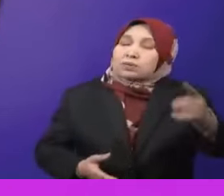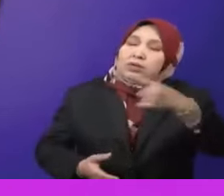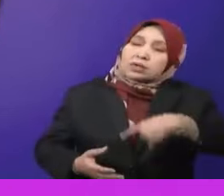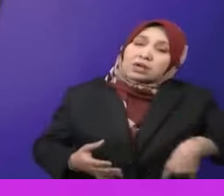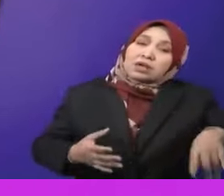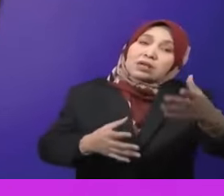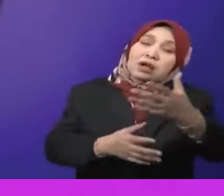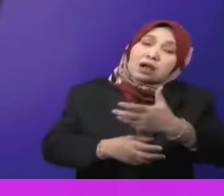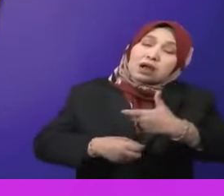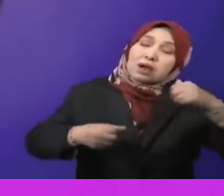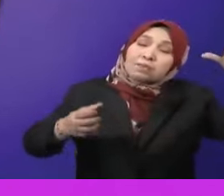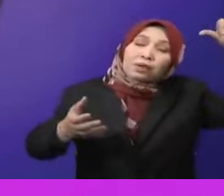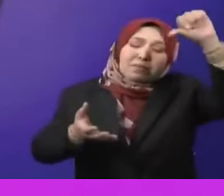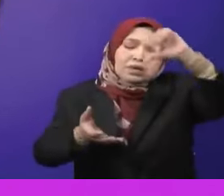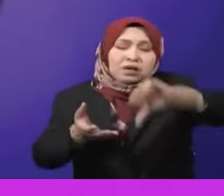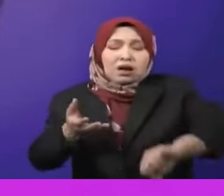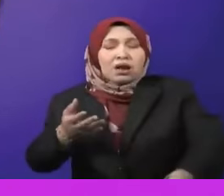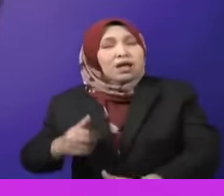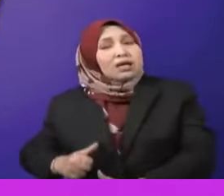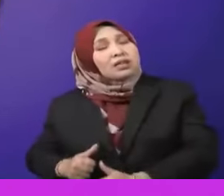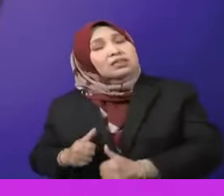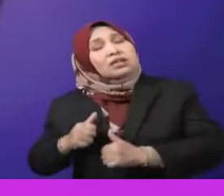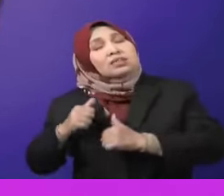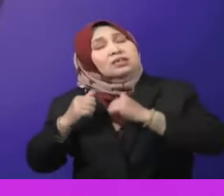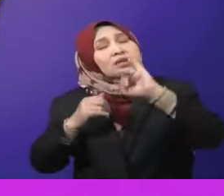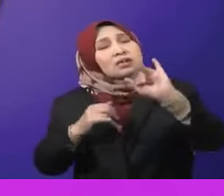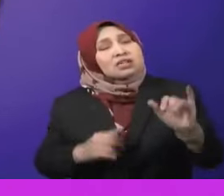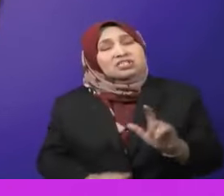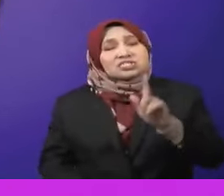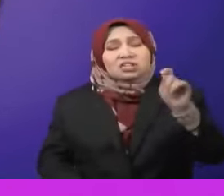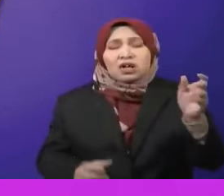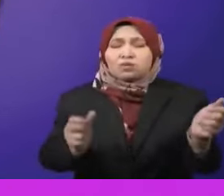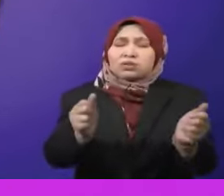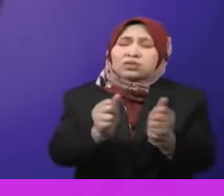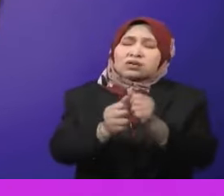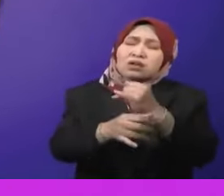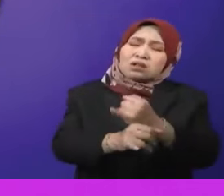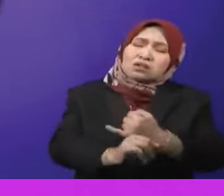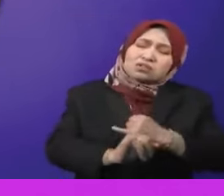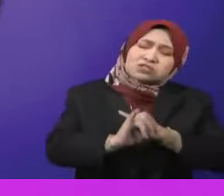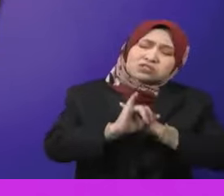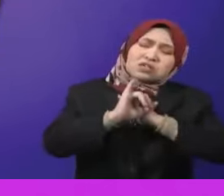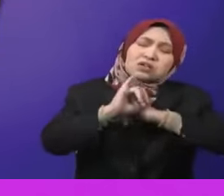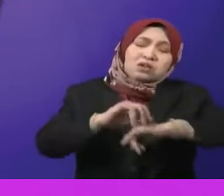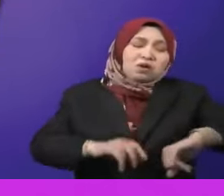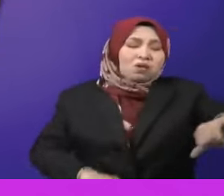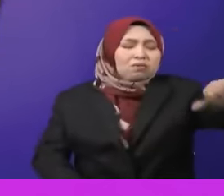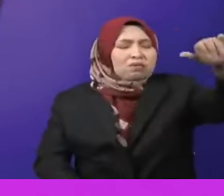فهزموهم بإذن الله وقتل